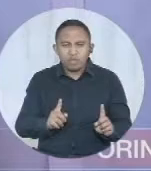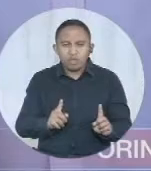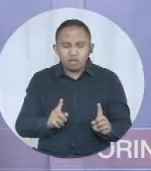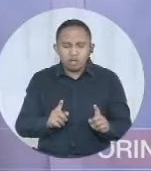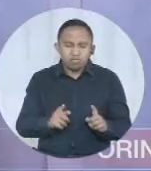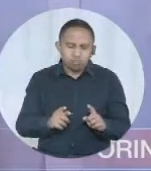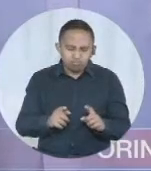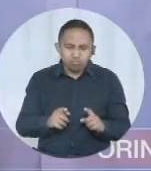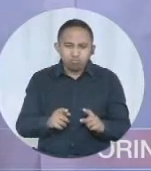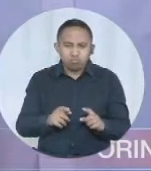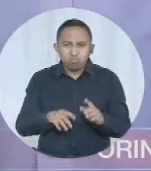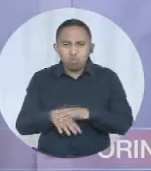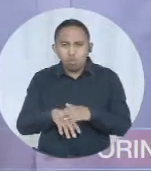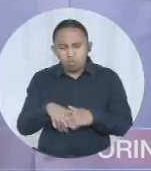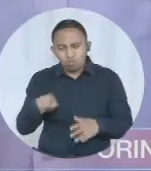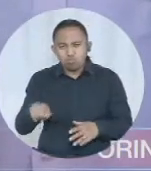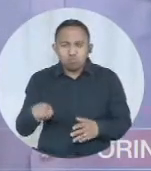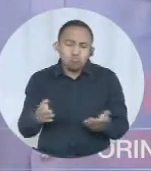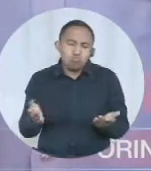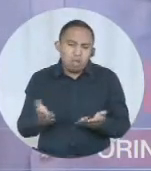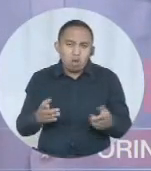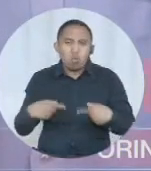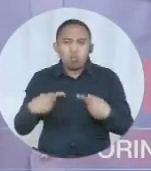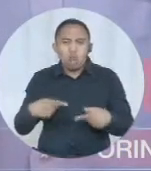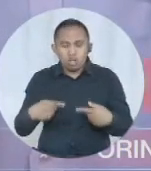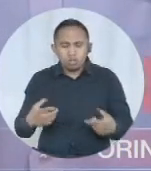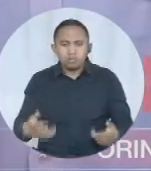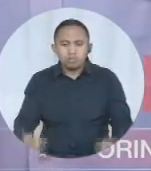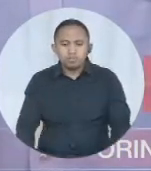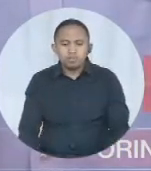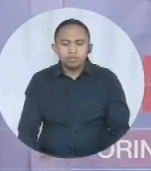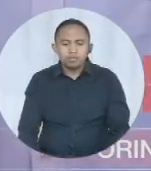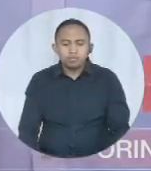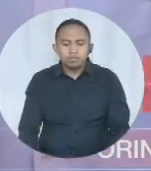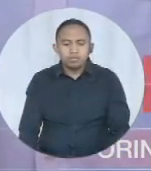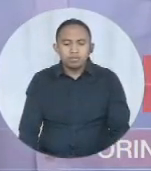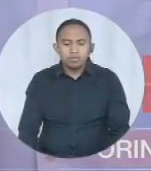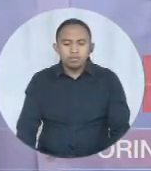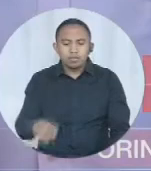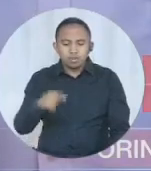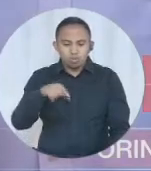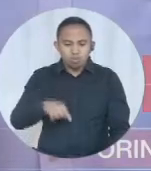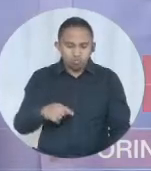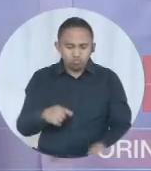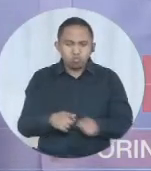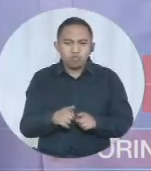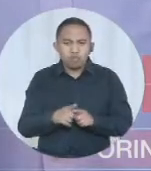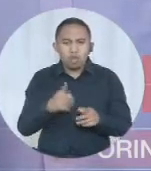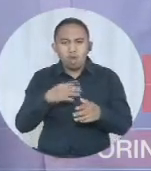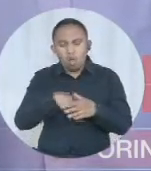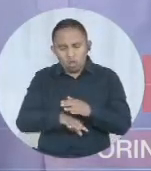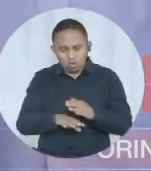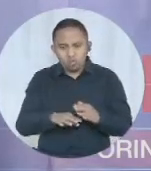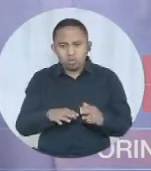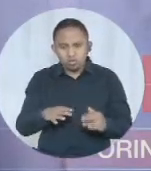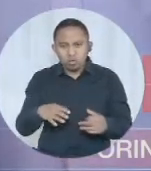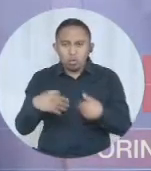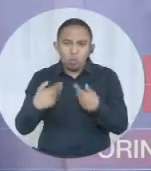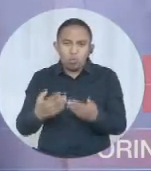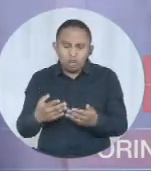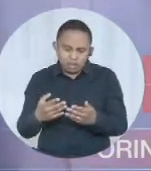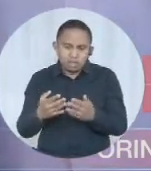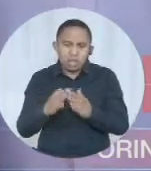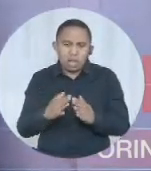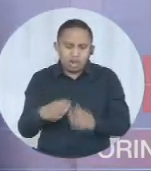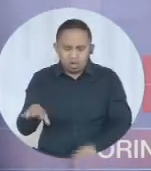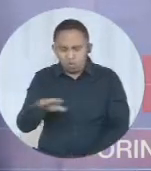an'izao usine zao dia tafiditra tsara ozy a matsoanareo tao anatin'ilay odof izy ity a le one district one factory